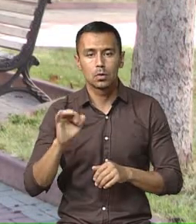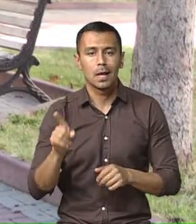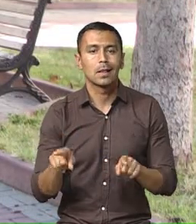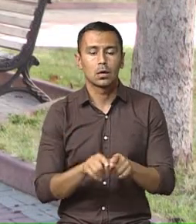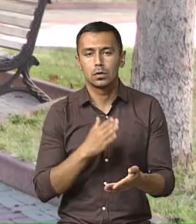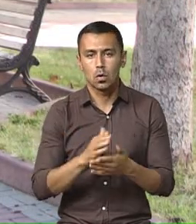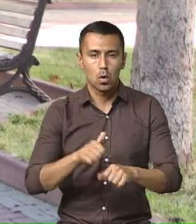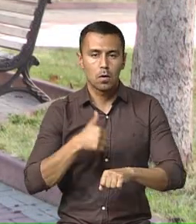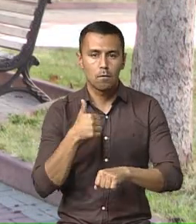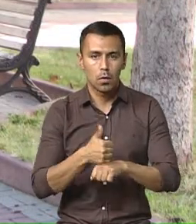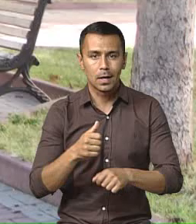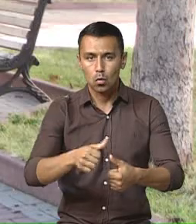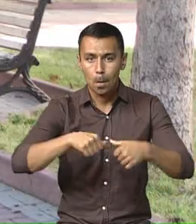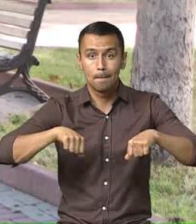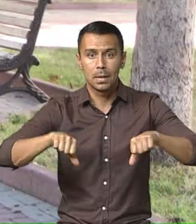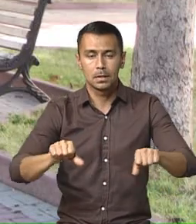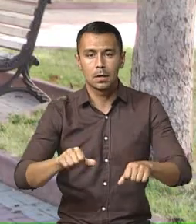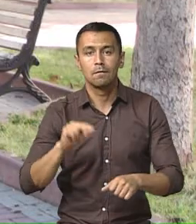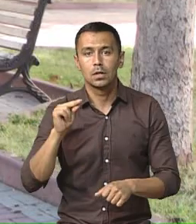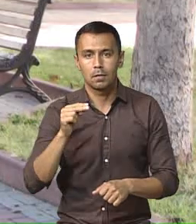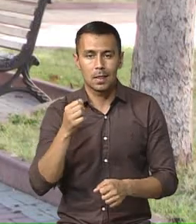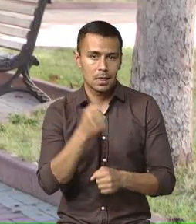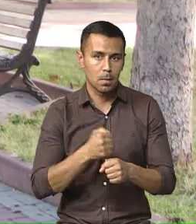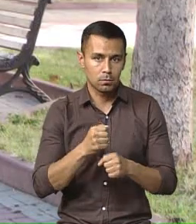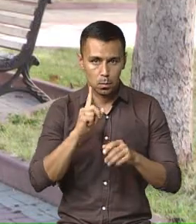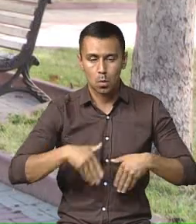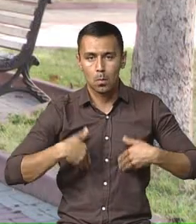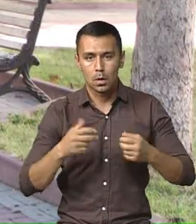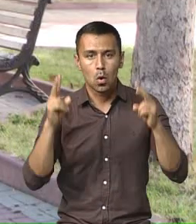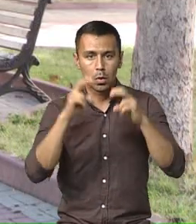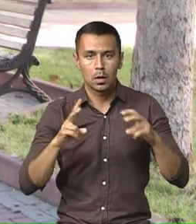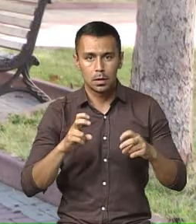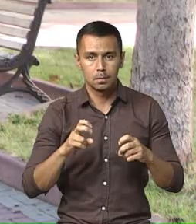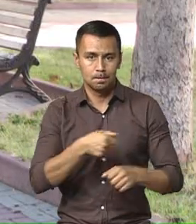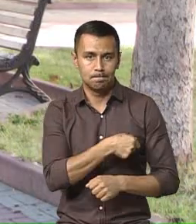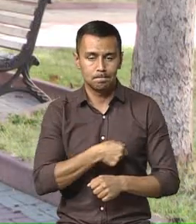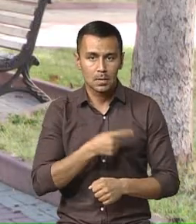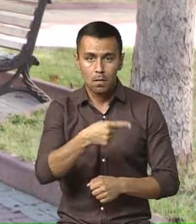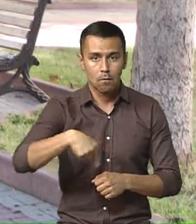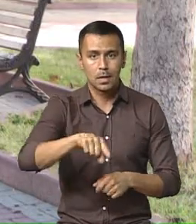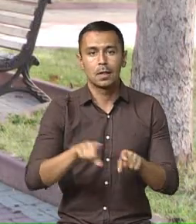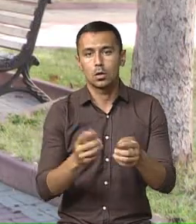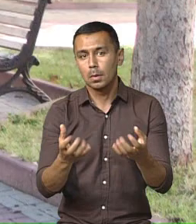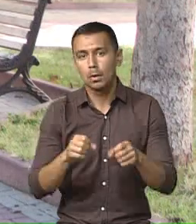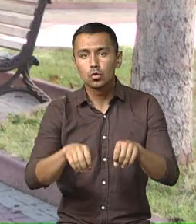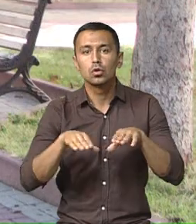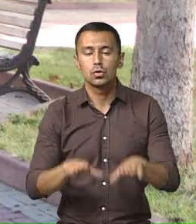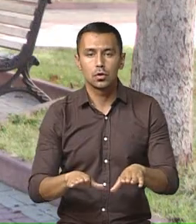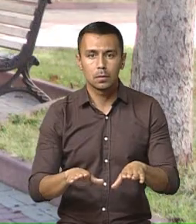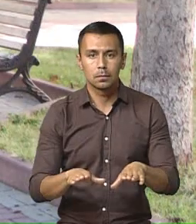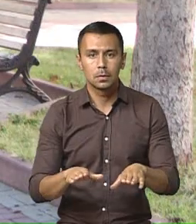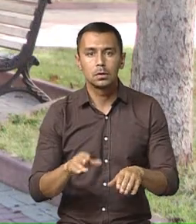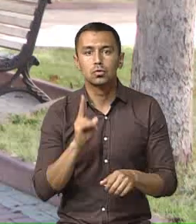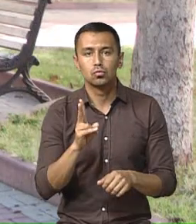є головою топонімічної комісії, у четвер напрацьовані пропозиції розглядатимуть депутати. Вони також прийматимуть рішення, на